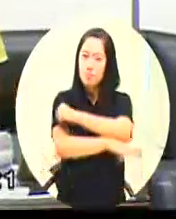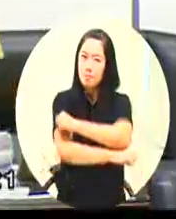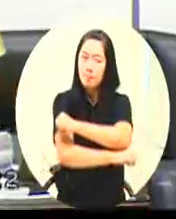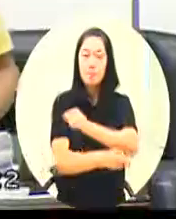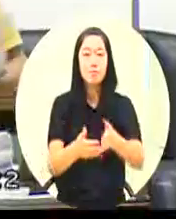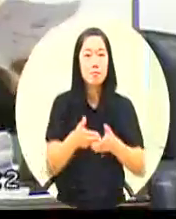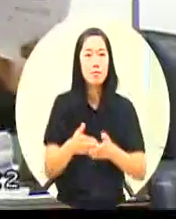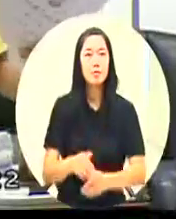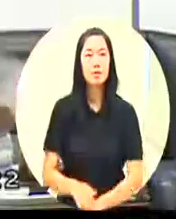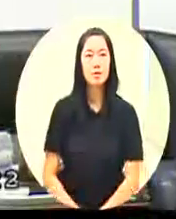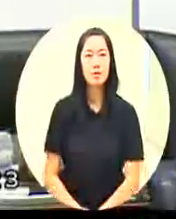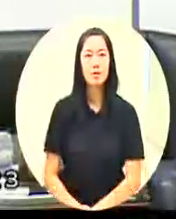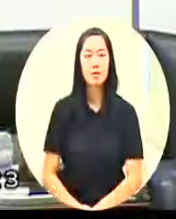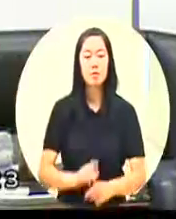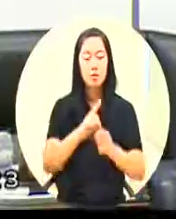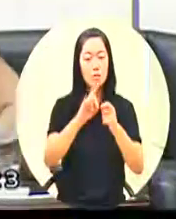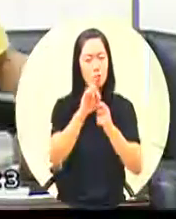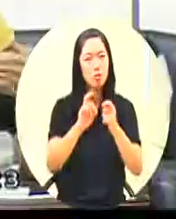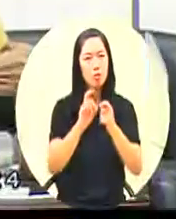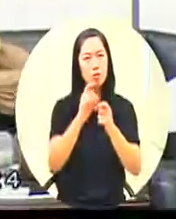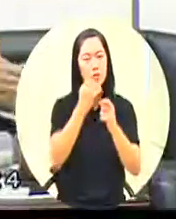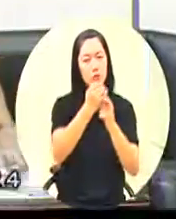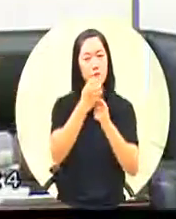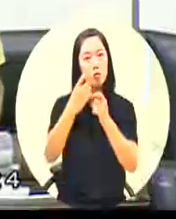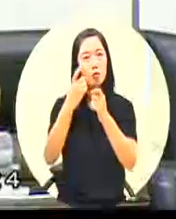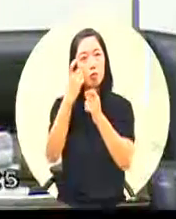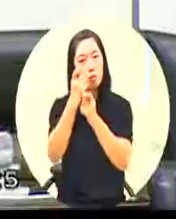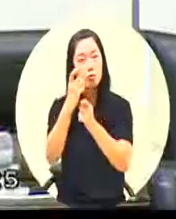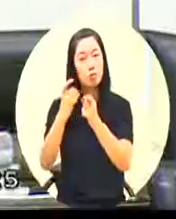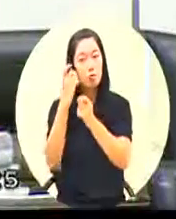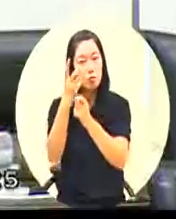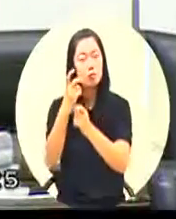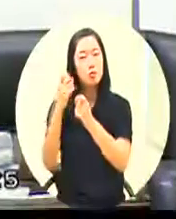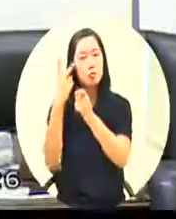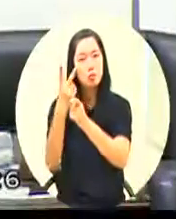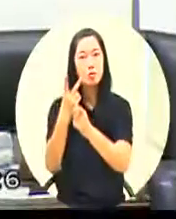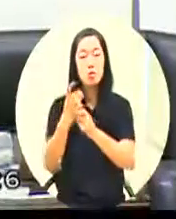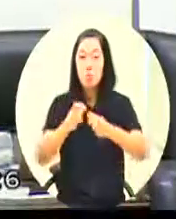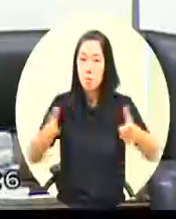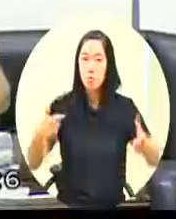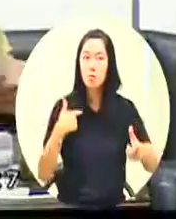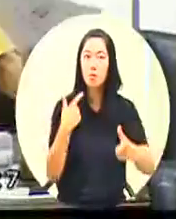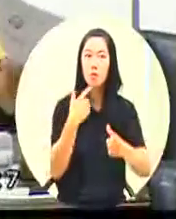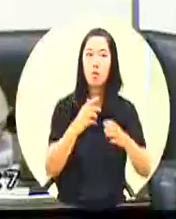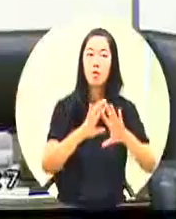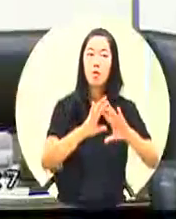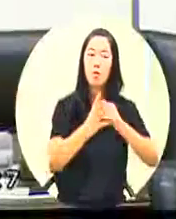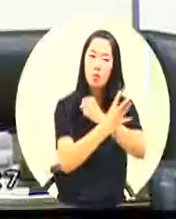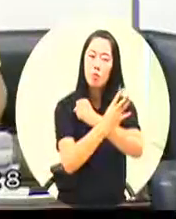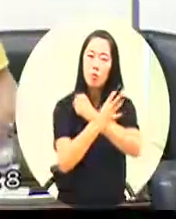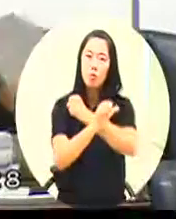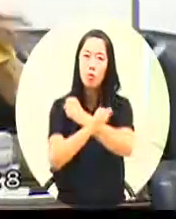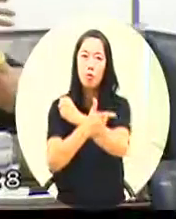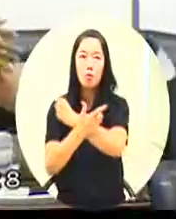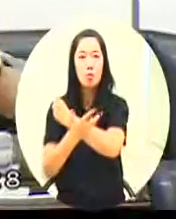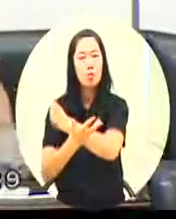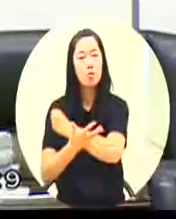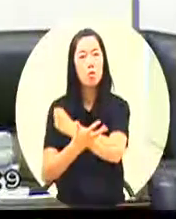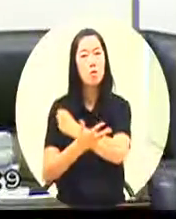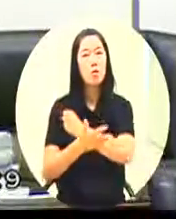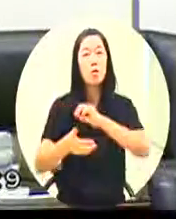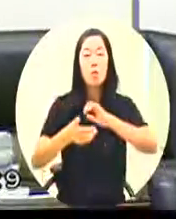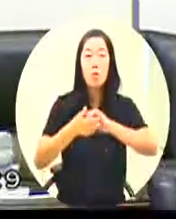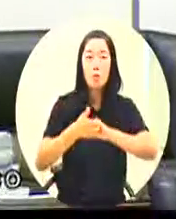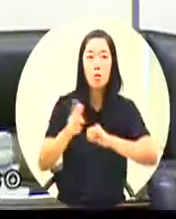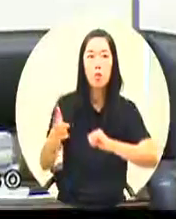到九、十、十一、十二。其实十二年国教也可以从四、五、六、七、八、九到十二，不一定到从什么